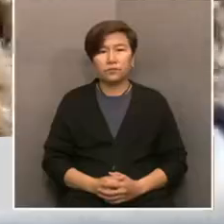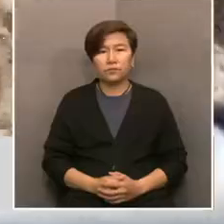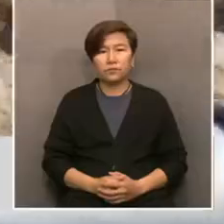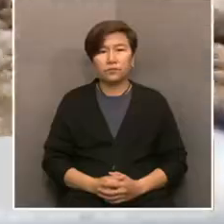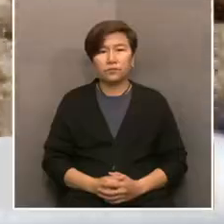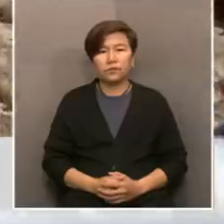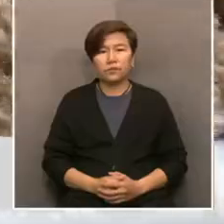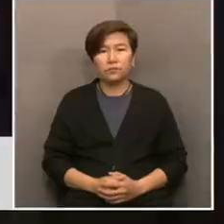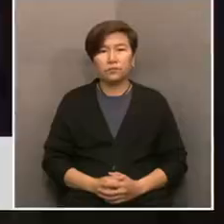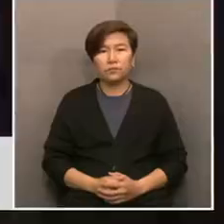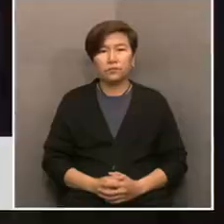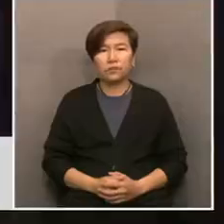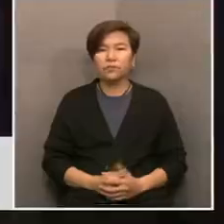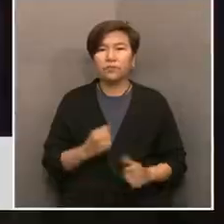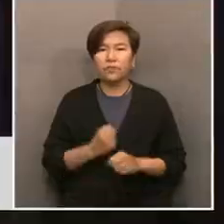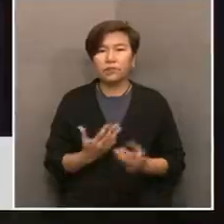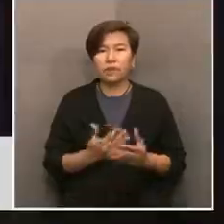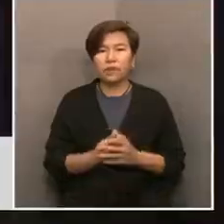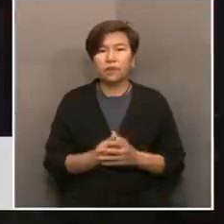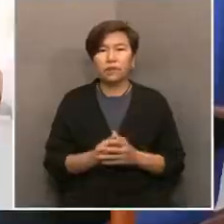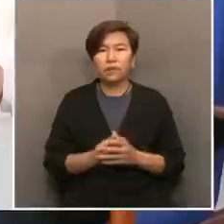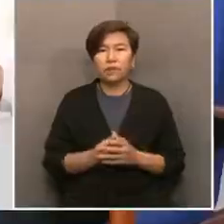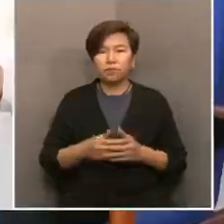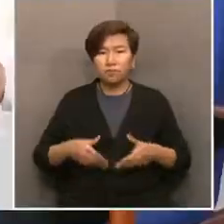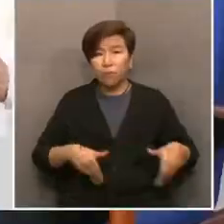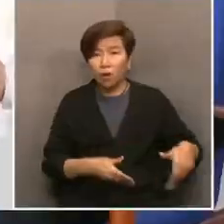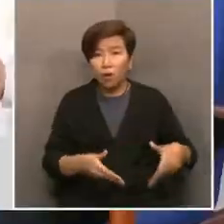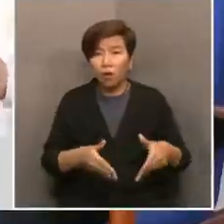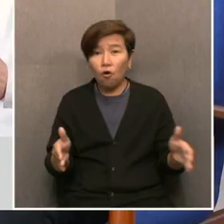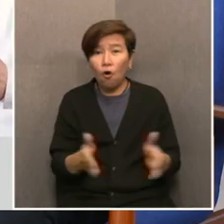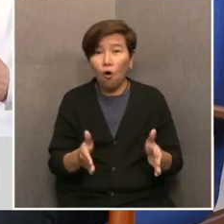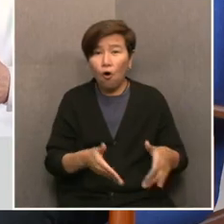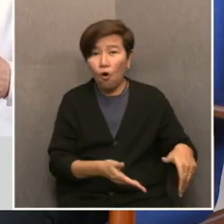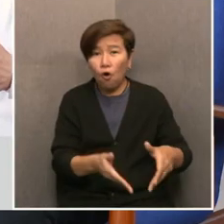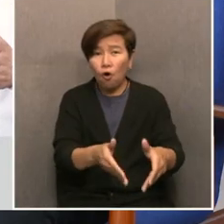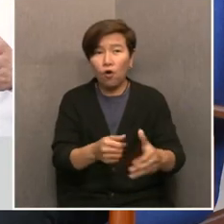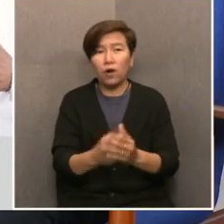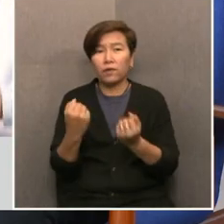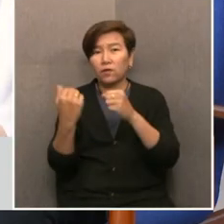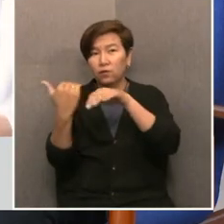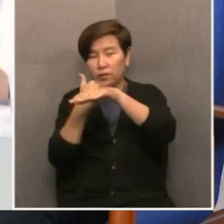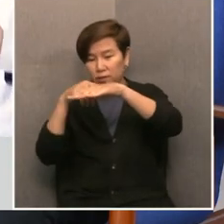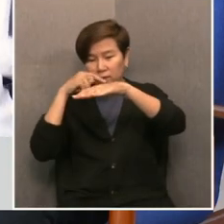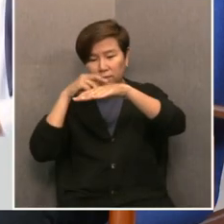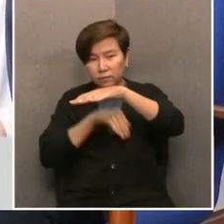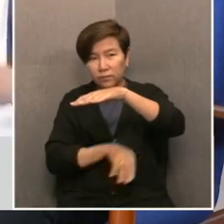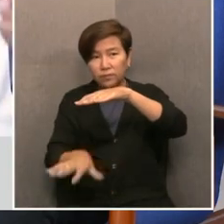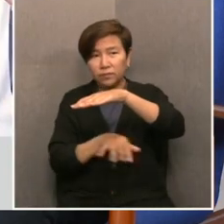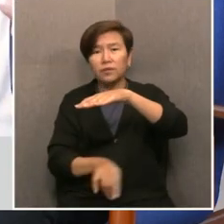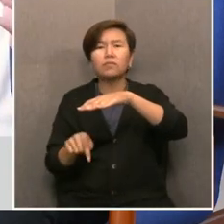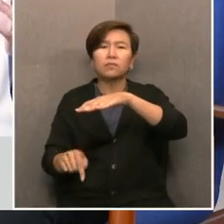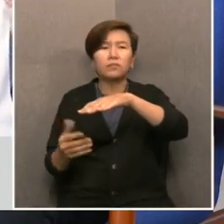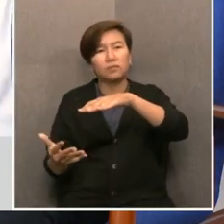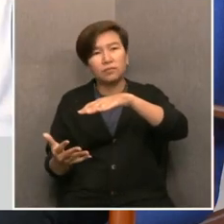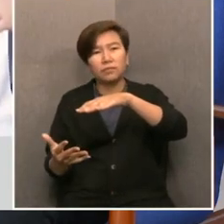เป็นไงครับแบบเป็นคลองมันเป็นอุโมงค์อย่างเง ี้ ยนะ เป็นได้หลายอย่างเลยอย่างเราอาจจะชินกับถนนบายพาสใช่ไหมครับอ้อมเมืองคล้ายๆกันคอนเซ็ปต์ก็คือเ